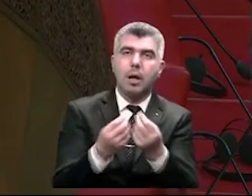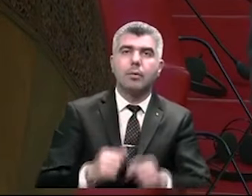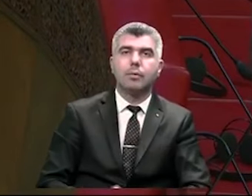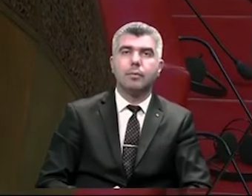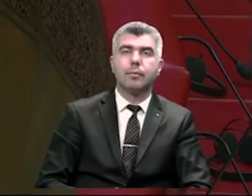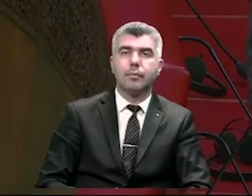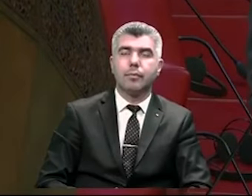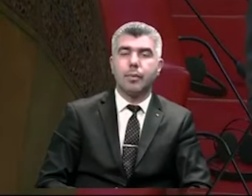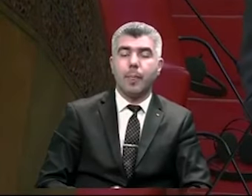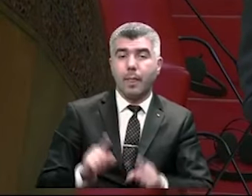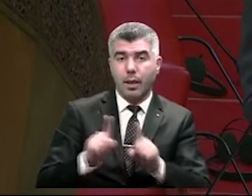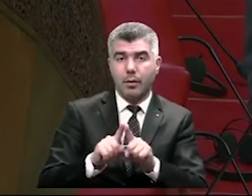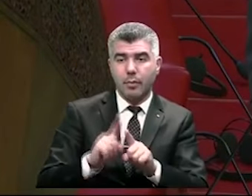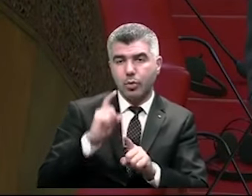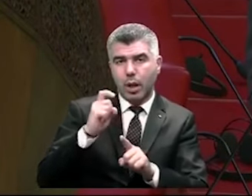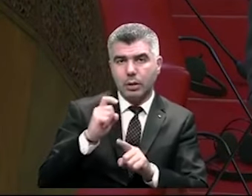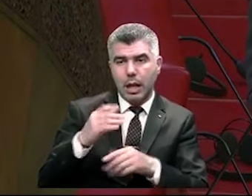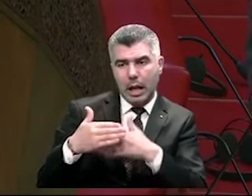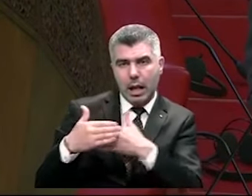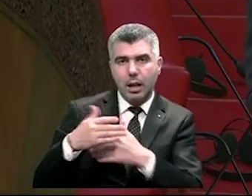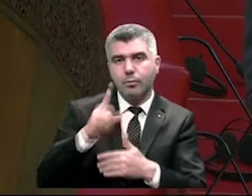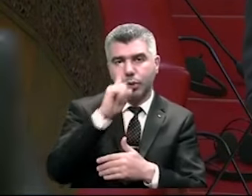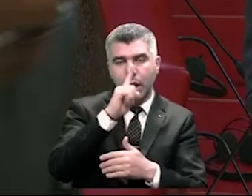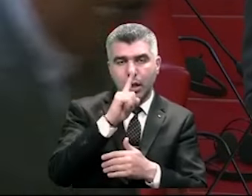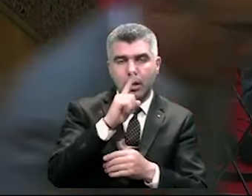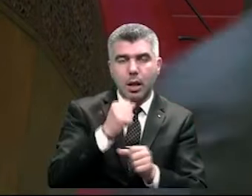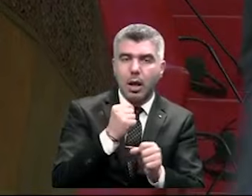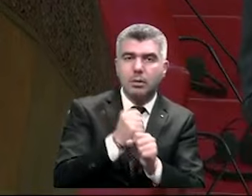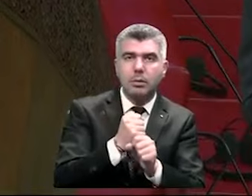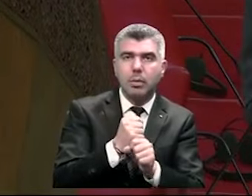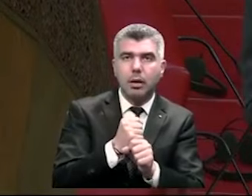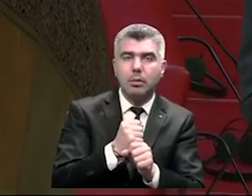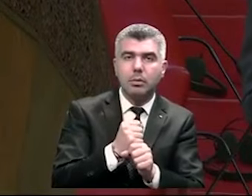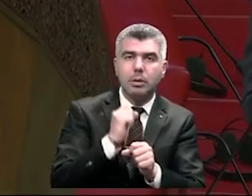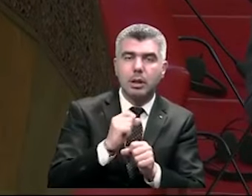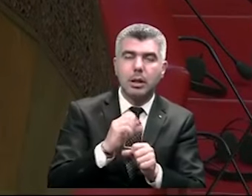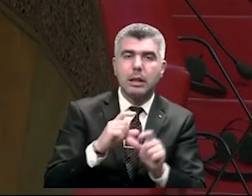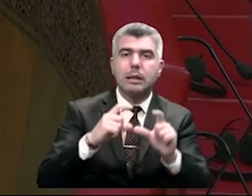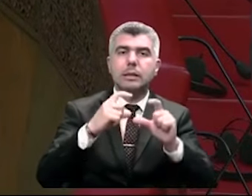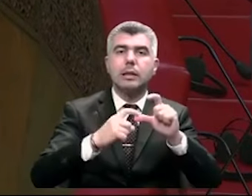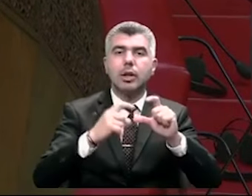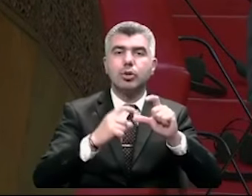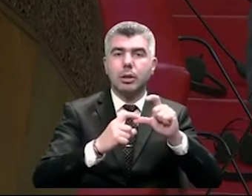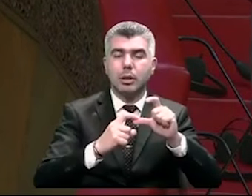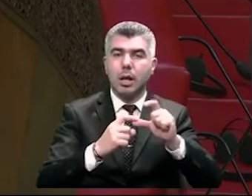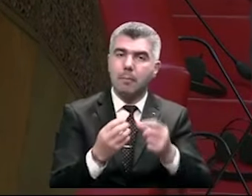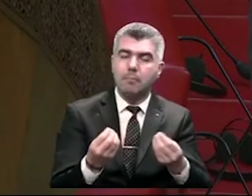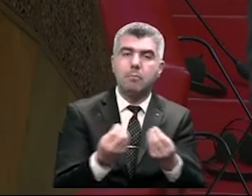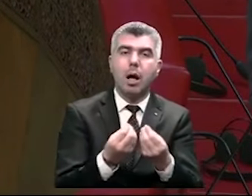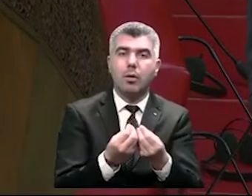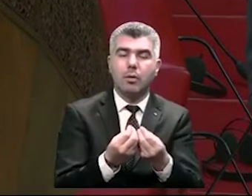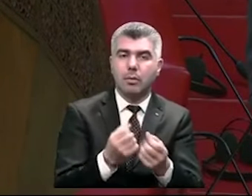وتنظر في هذ الشهور القادمه ان شاء الله احنا تنعمل واحد العمل مع سيدي جي وكعمل مع مؤسسات